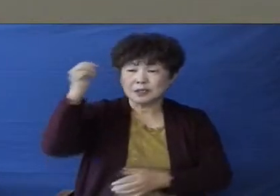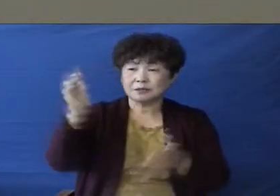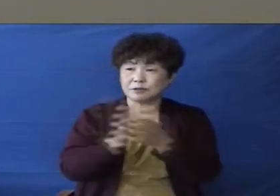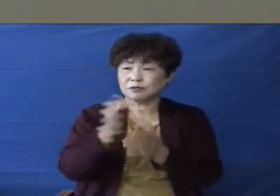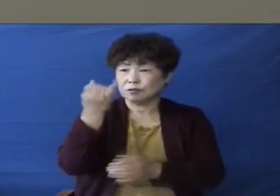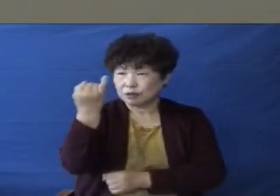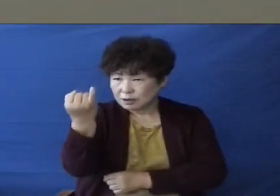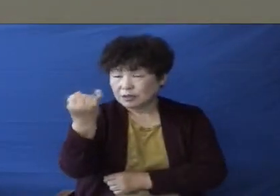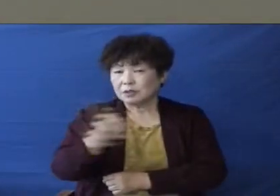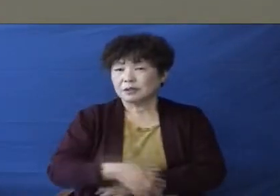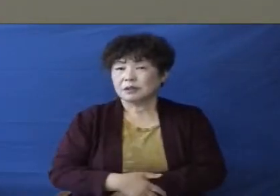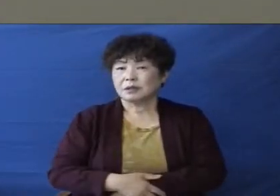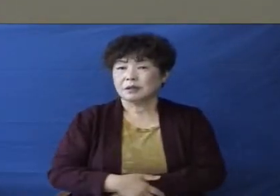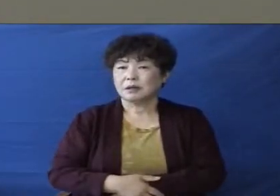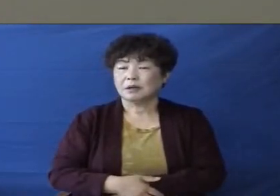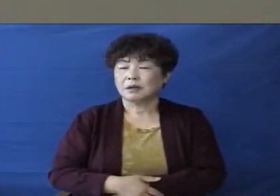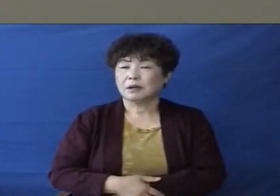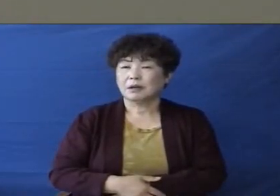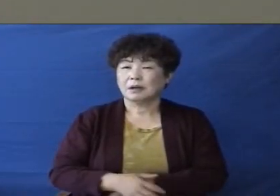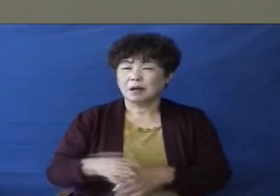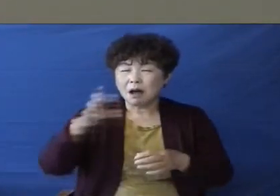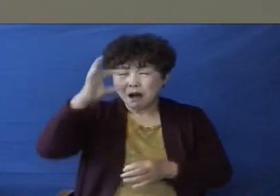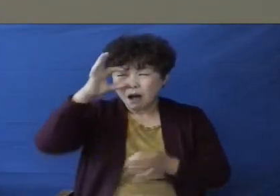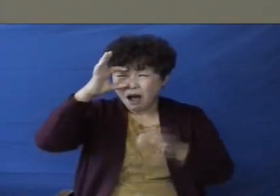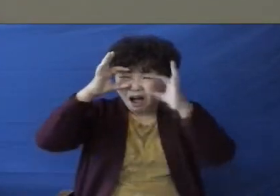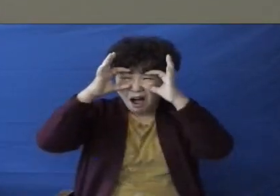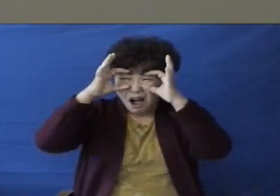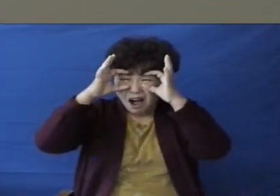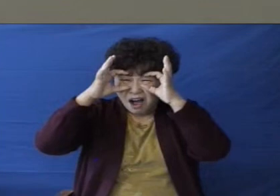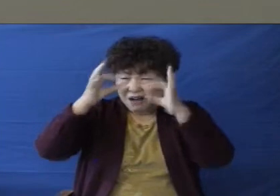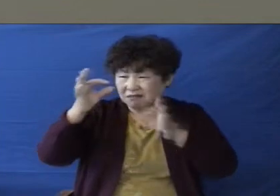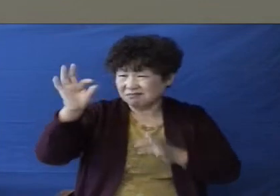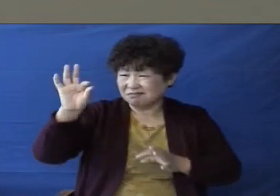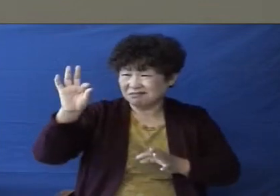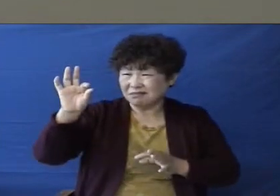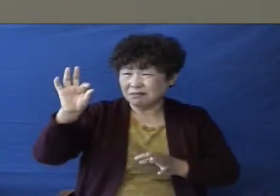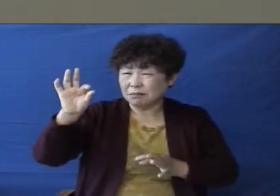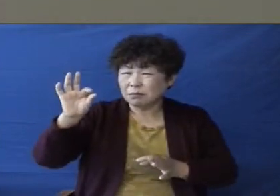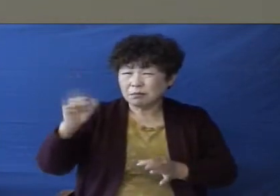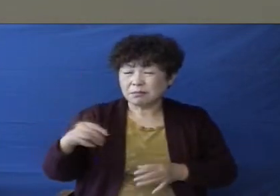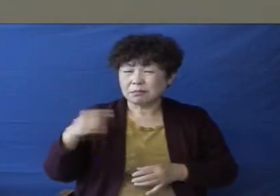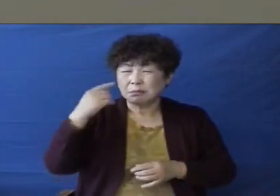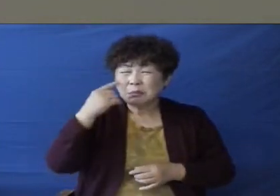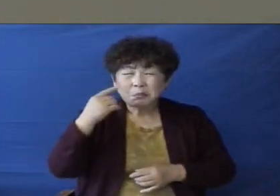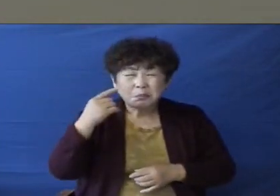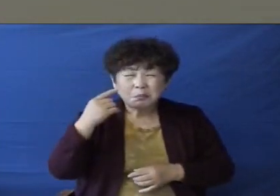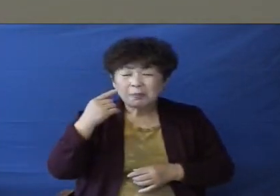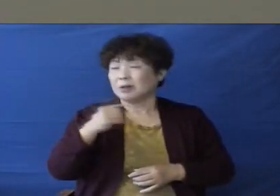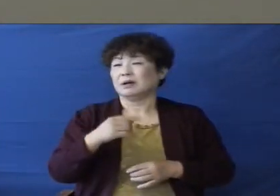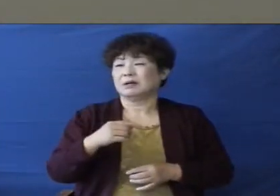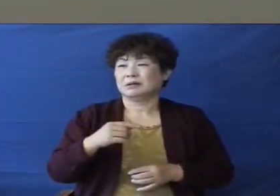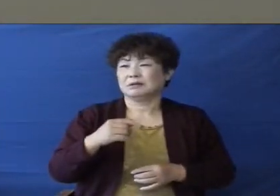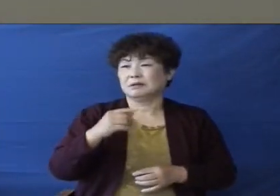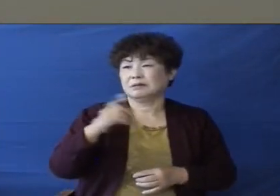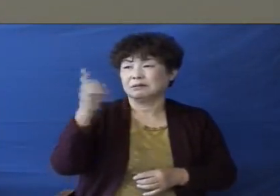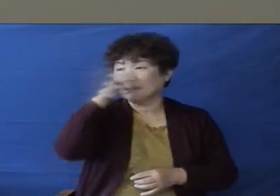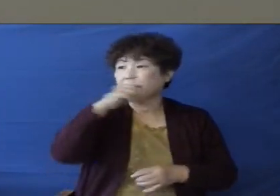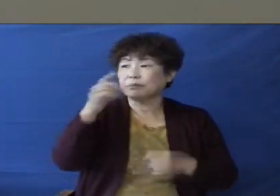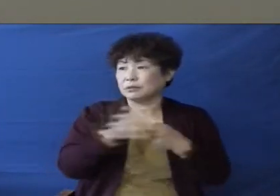친구가 막 안경을 이만큼 두꺼운거 쓰고 있었어요 너 눈이 너무 안좋아 가지고 그런데